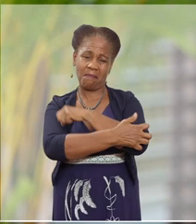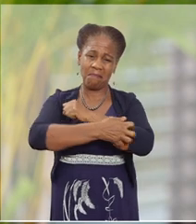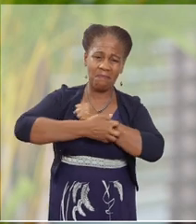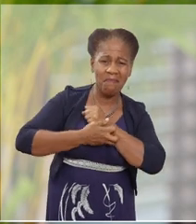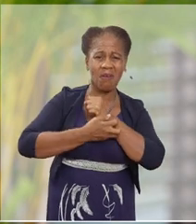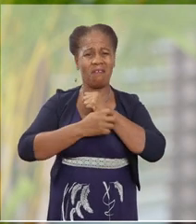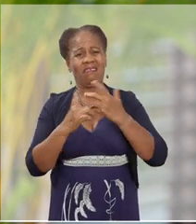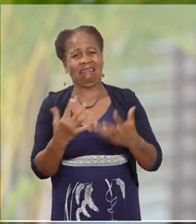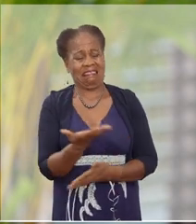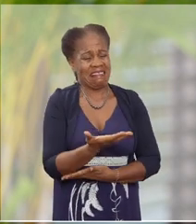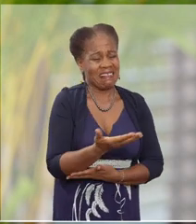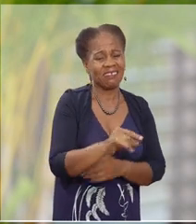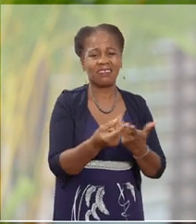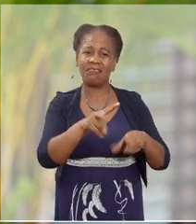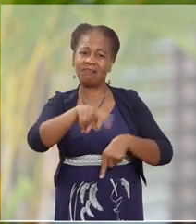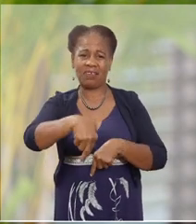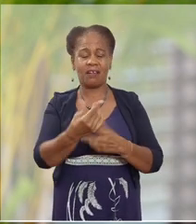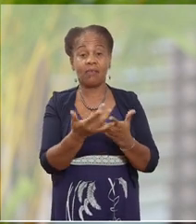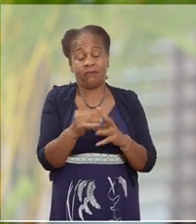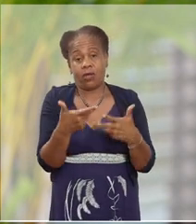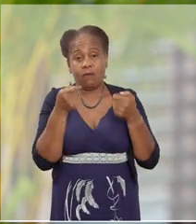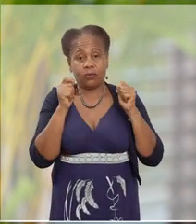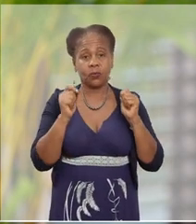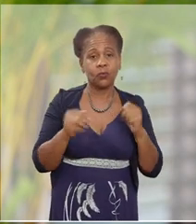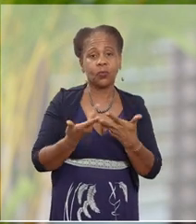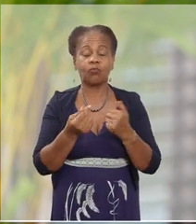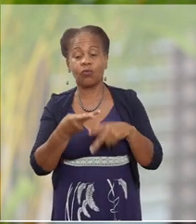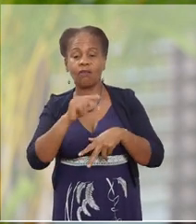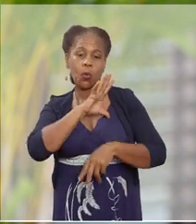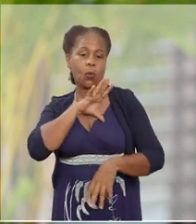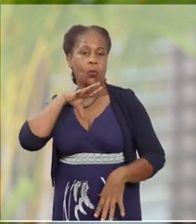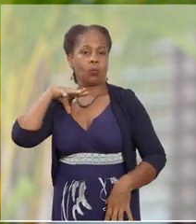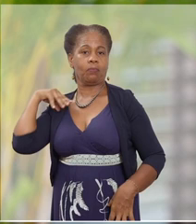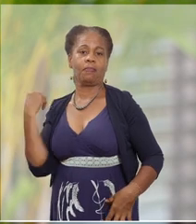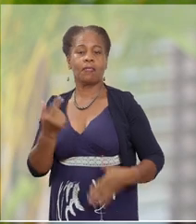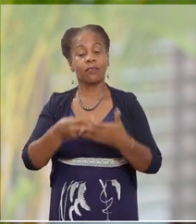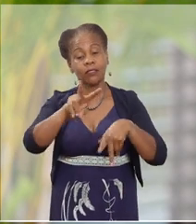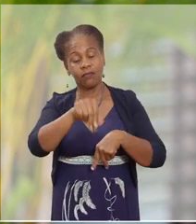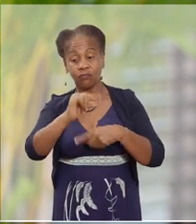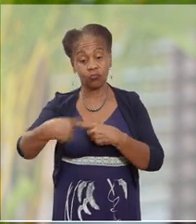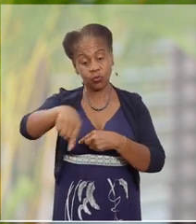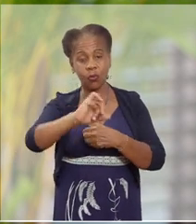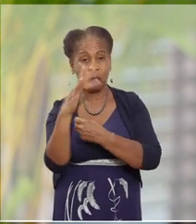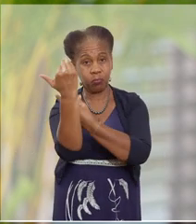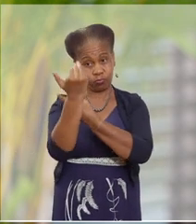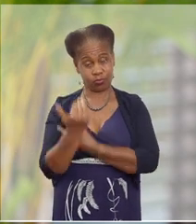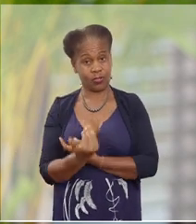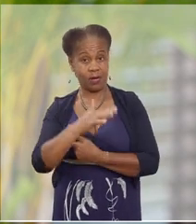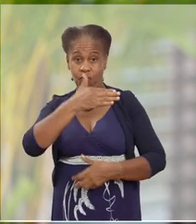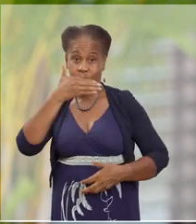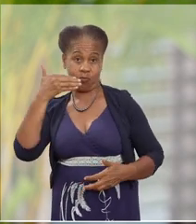et nous oblige donc à faire preuve de la plus grande humilité à mieux nous protéger et surtout